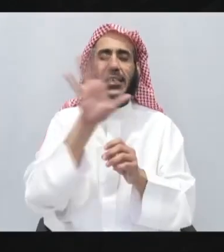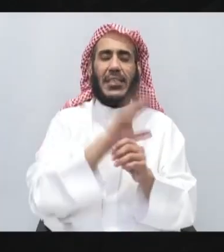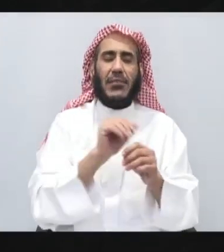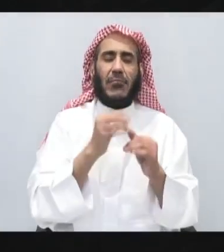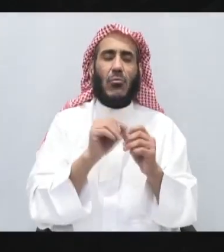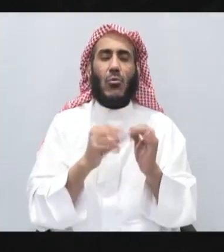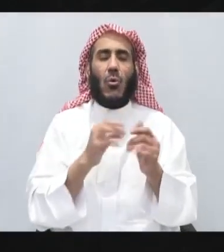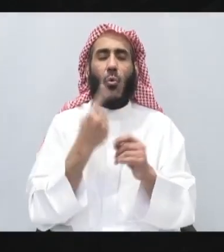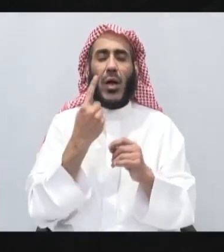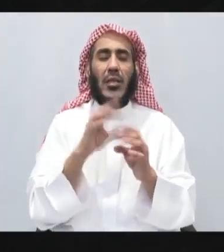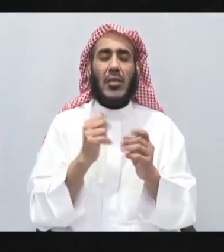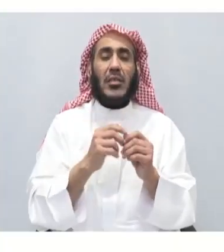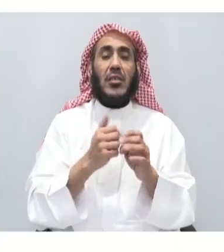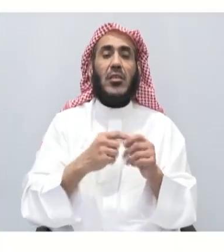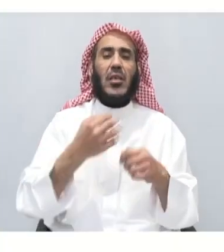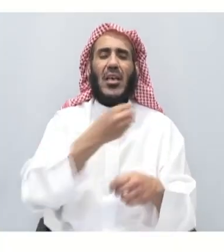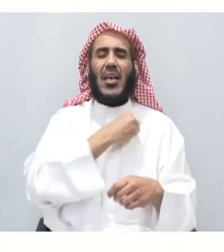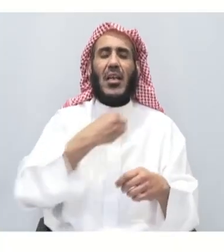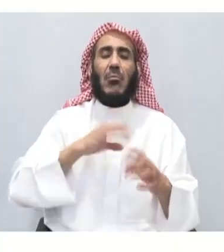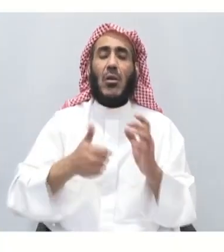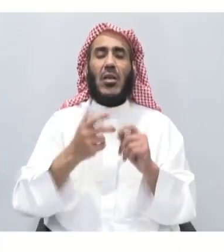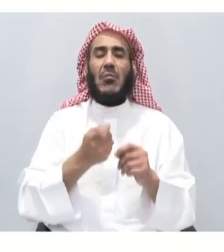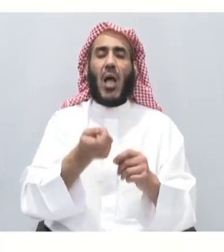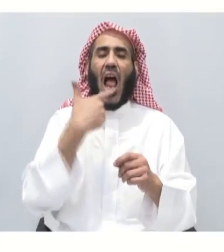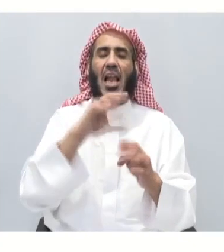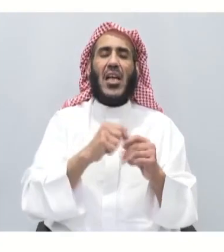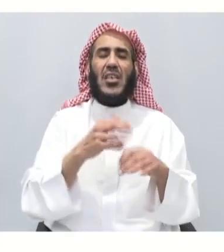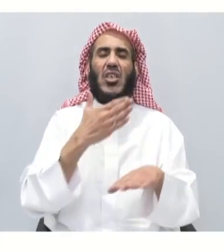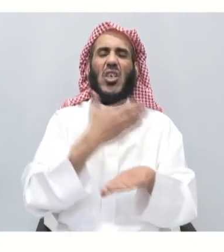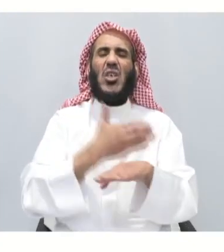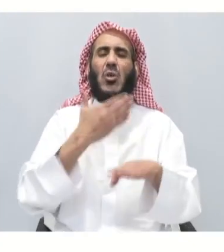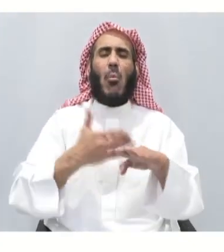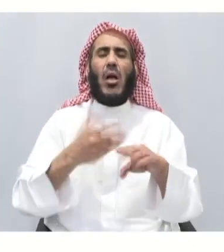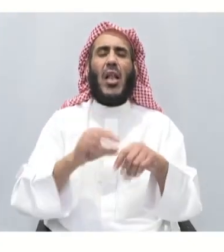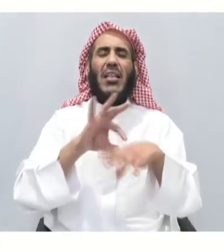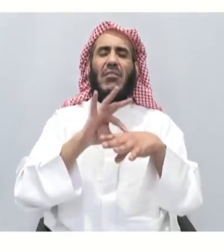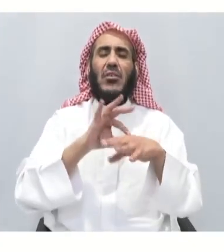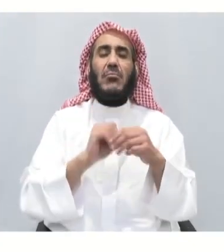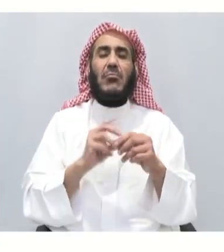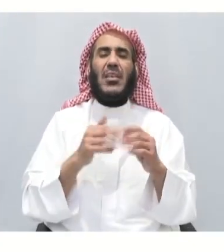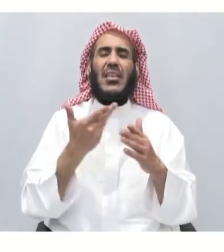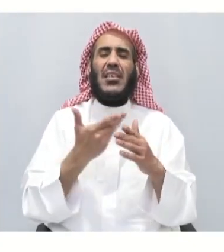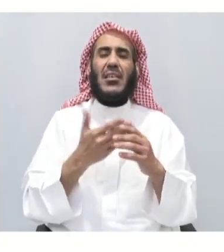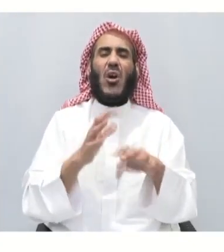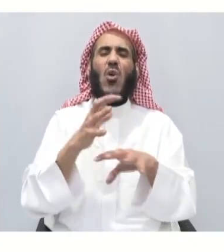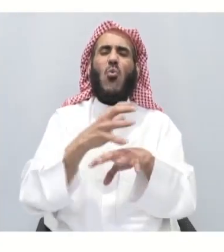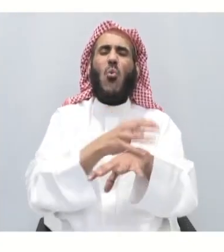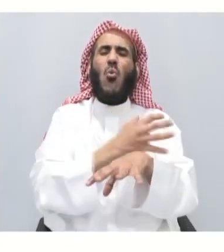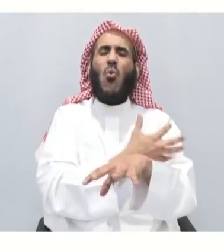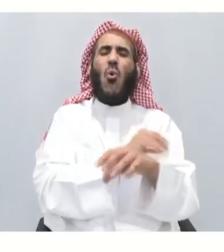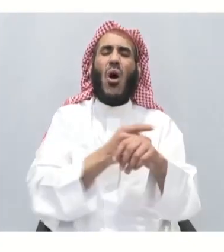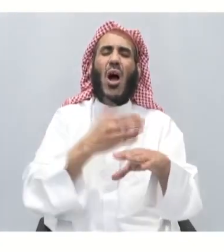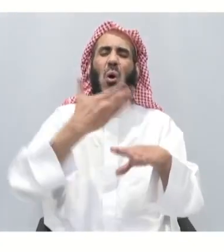طريقه واحده يستطيع الاطباء من خلالها علاج الاصابات الحاده في الجلد الناتجه عن الحروق او